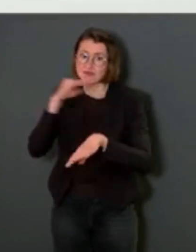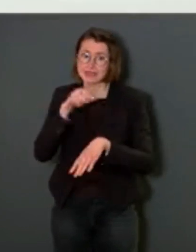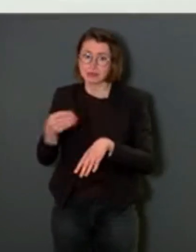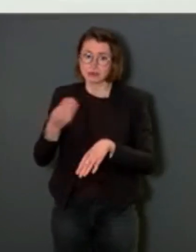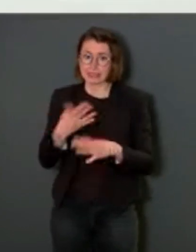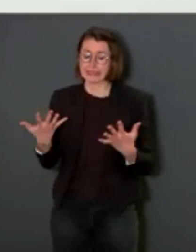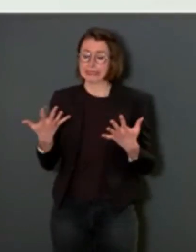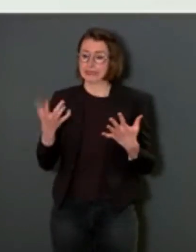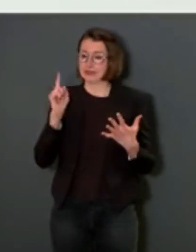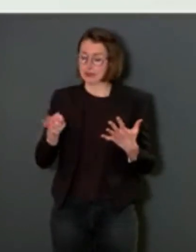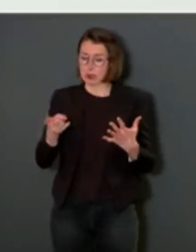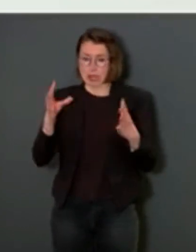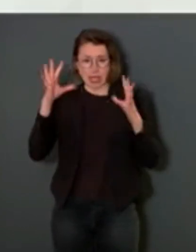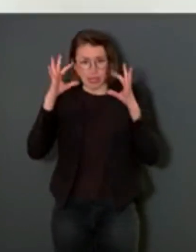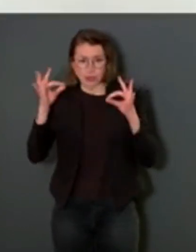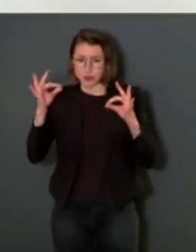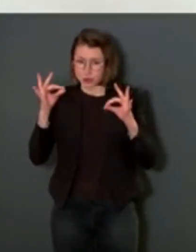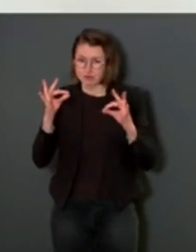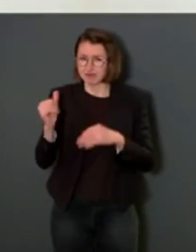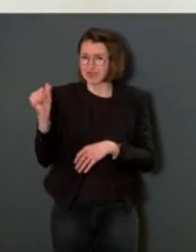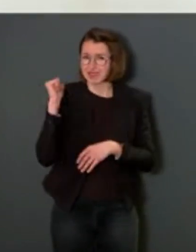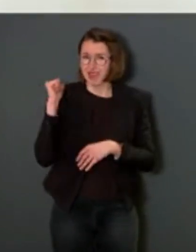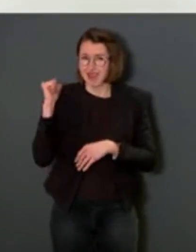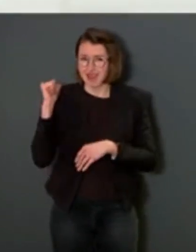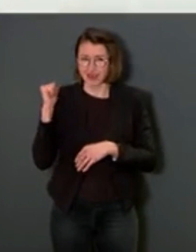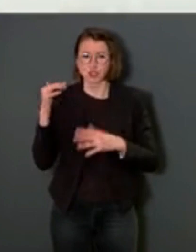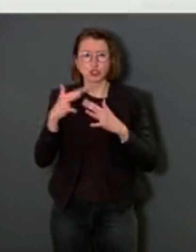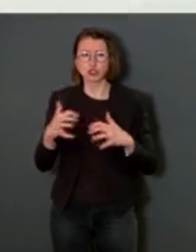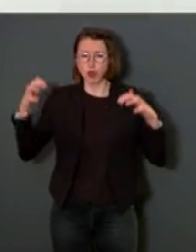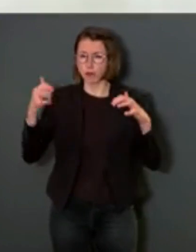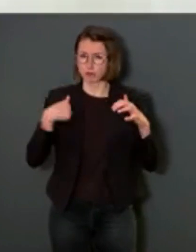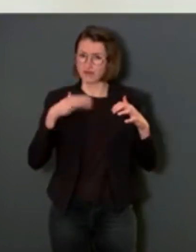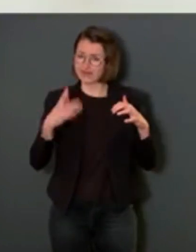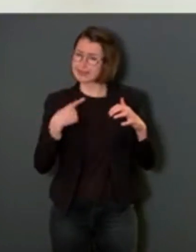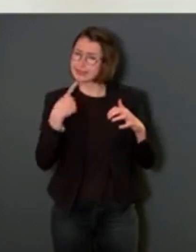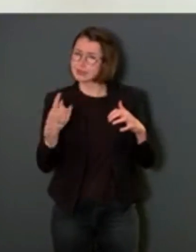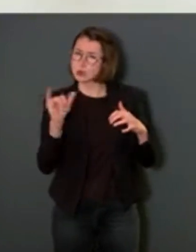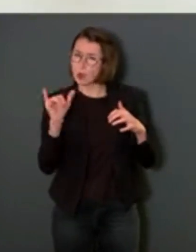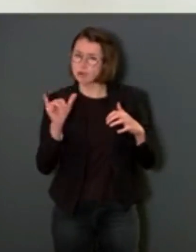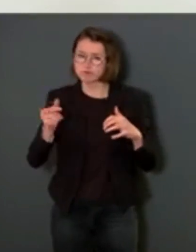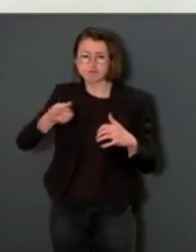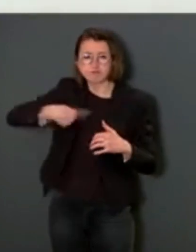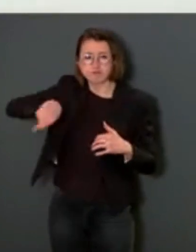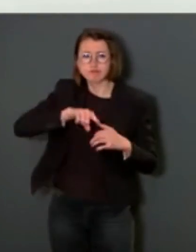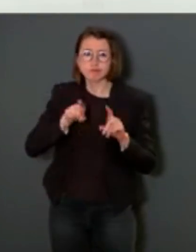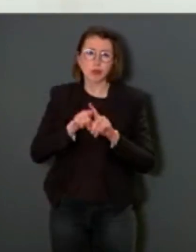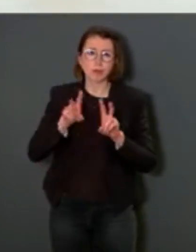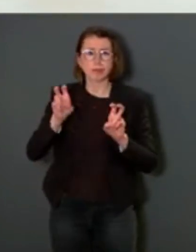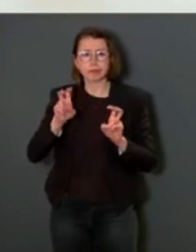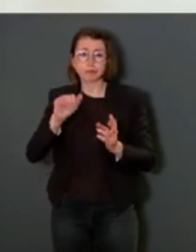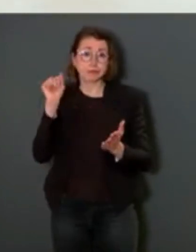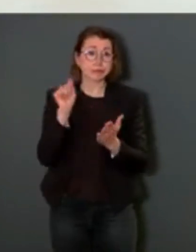Chambre, j'ai dit que nous ne pouvons pas permettre de prendre des décisions insensées ou